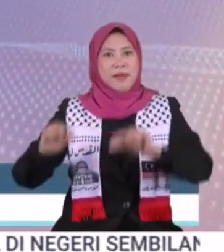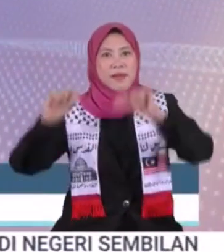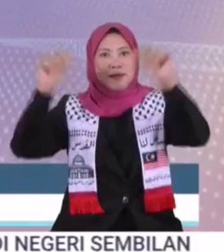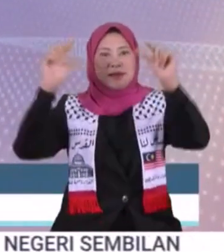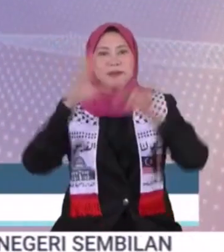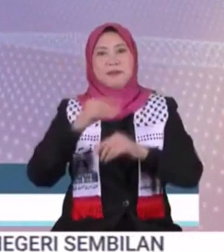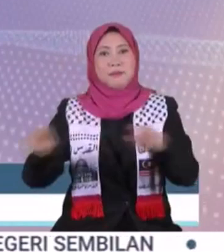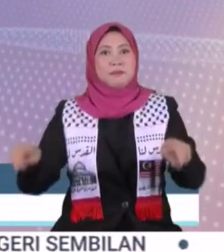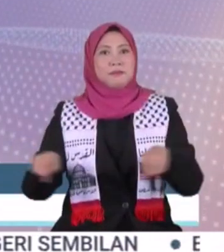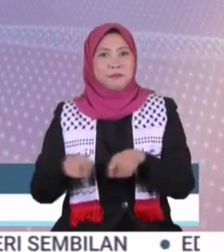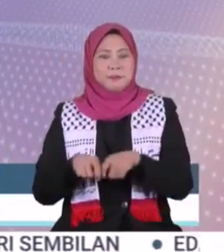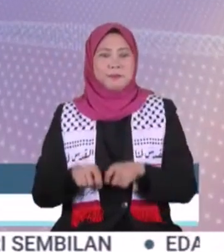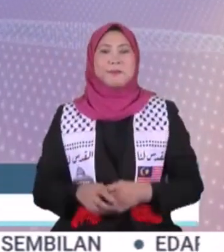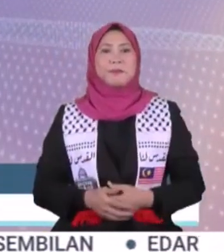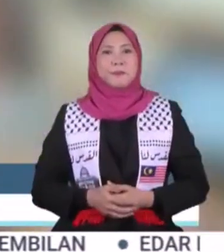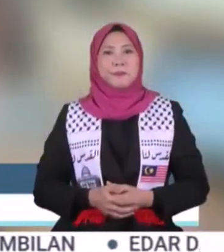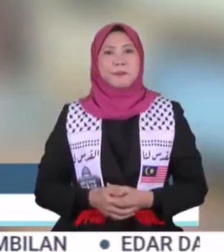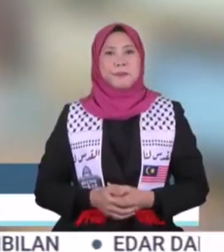serta